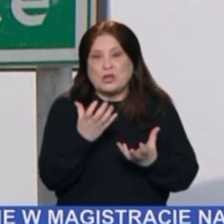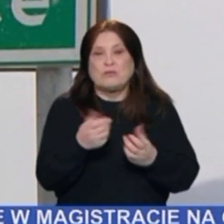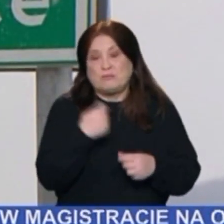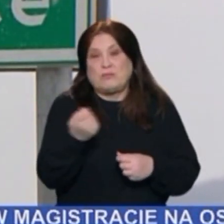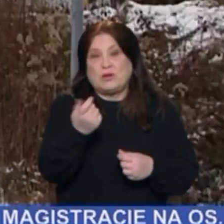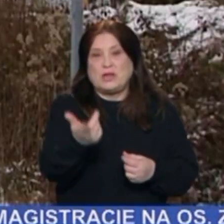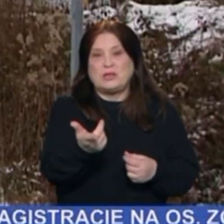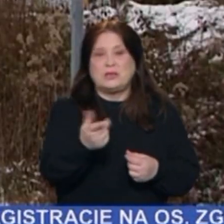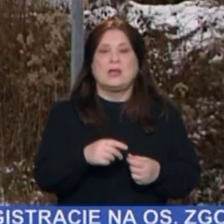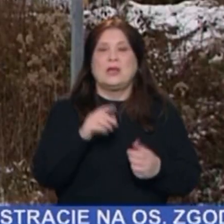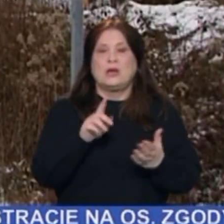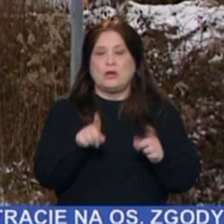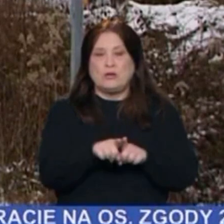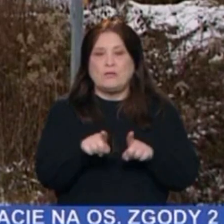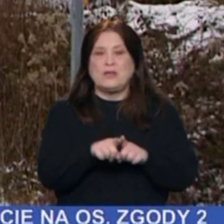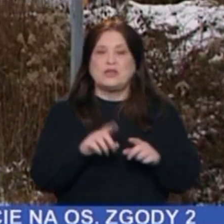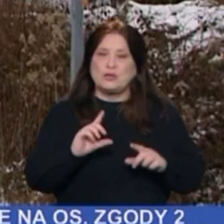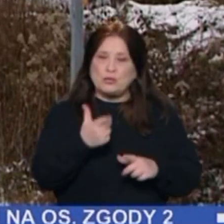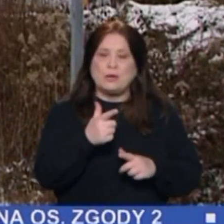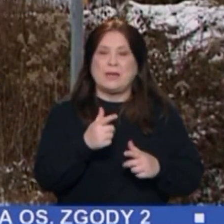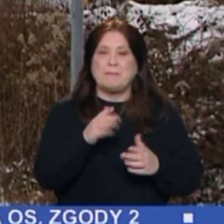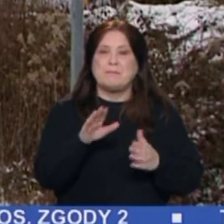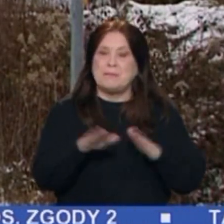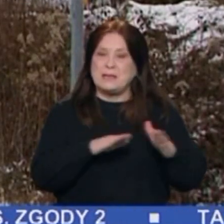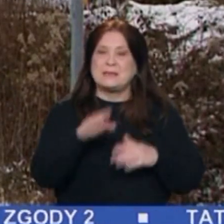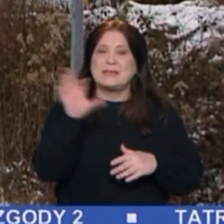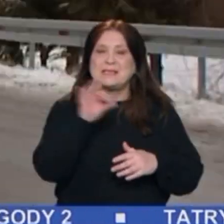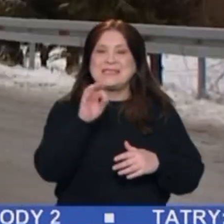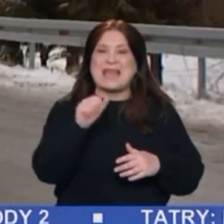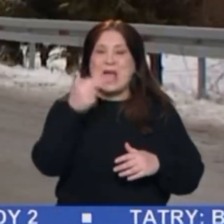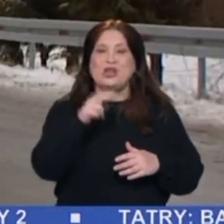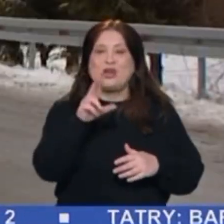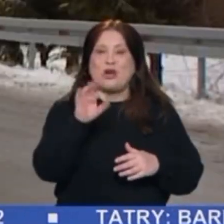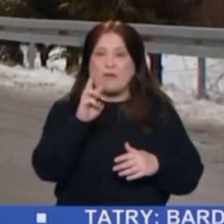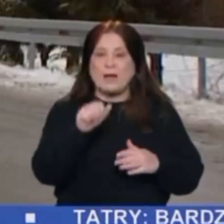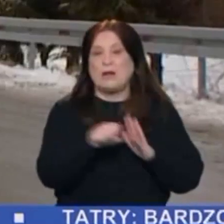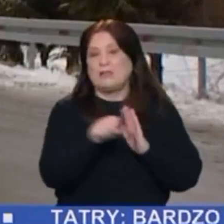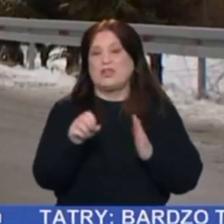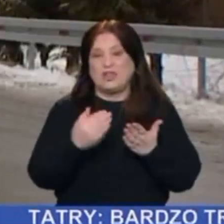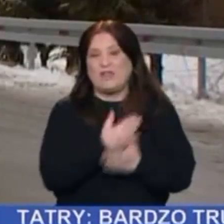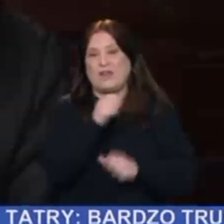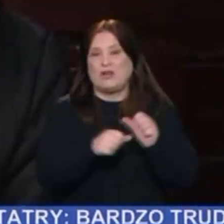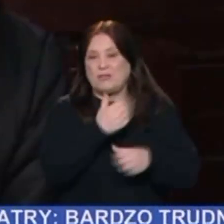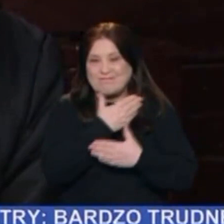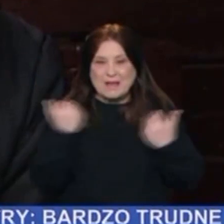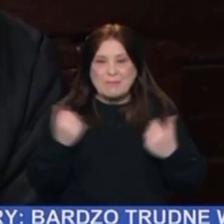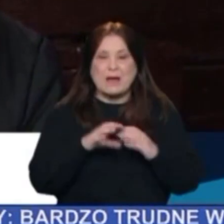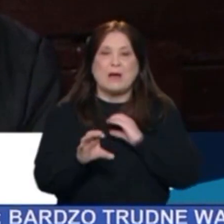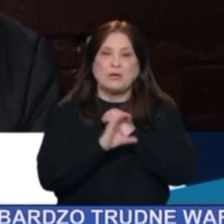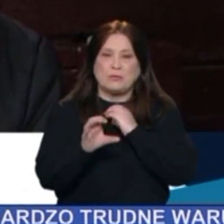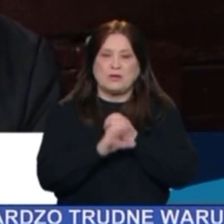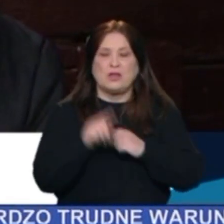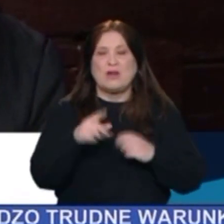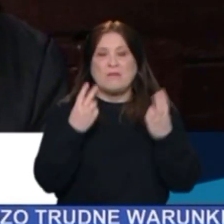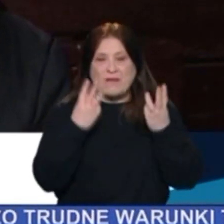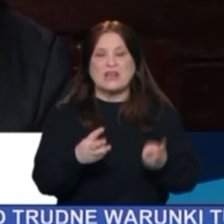mowa jest też o drugim dla miejscowości Stańkowa. Tam także od nowego roku autobusy nie kursują. No bo to jest bardzo ważne dla nas